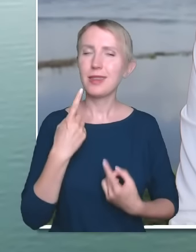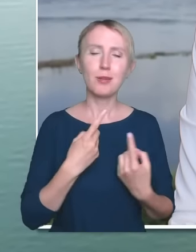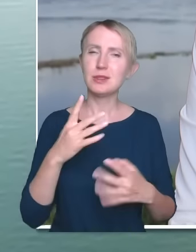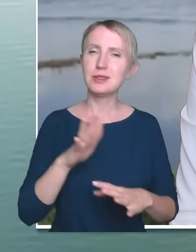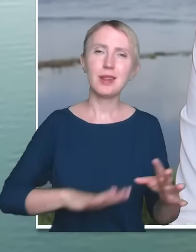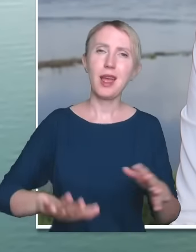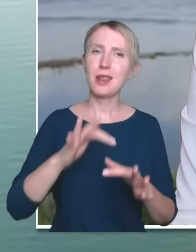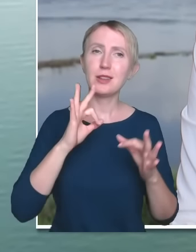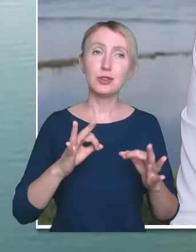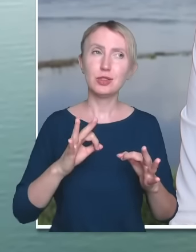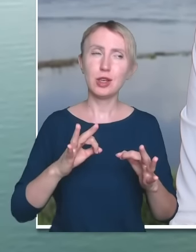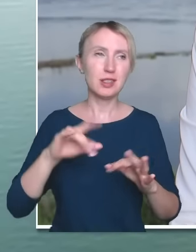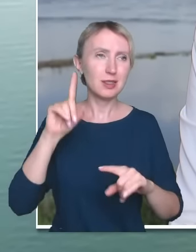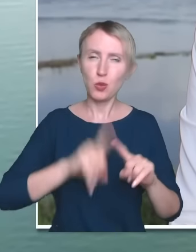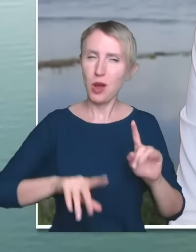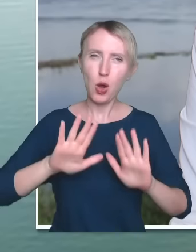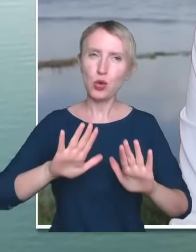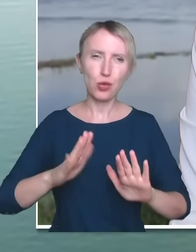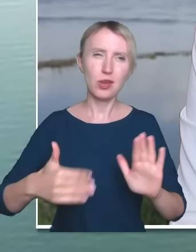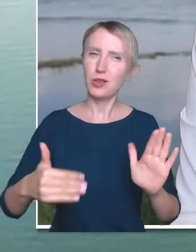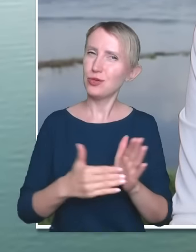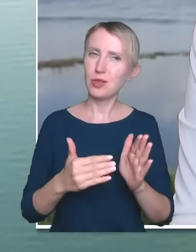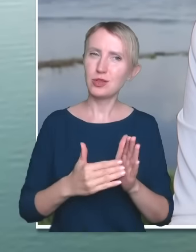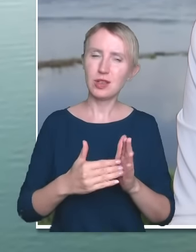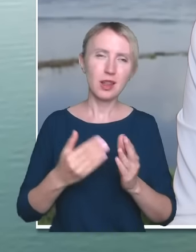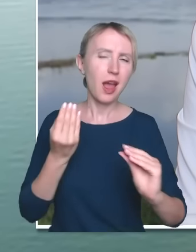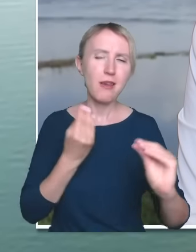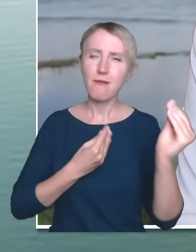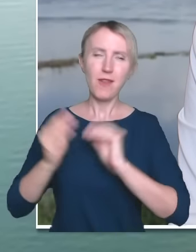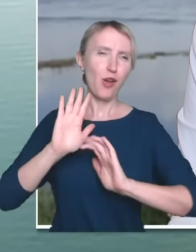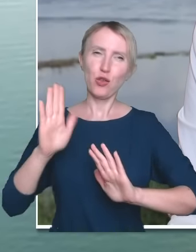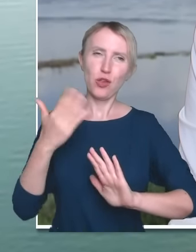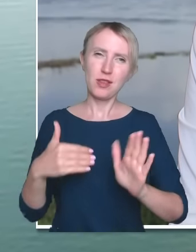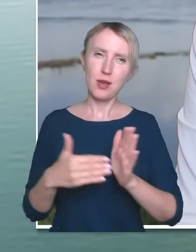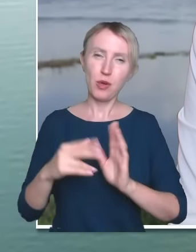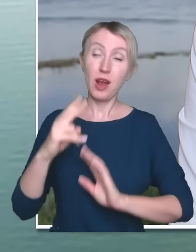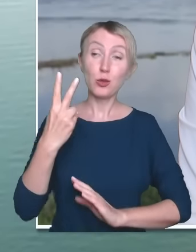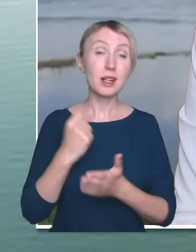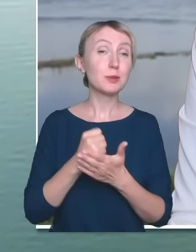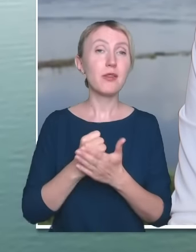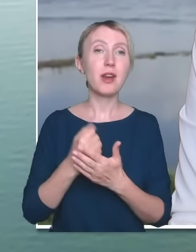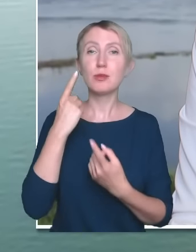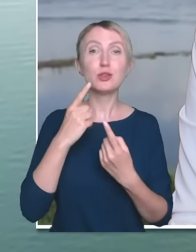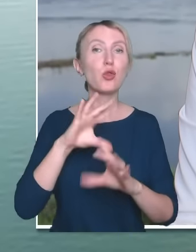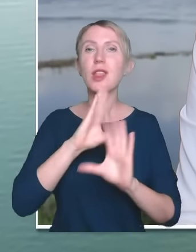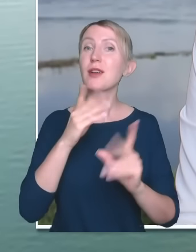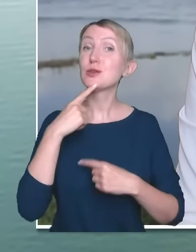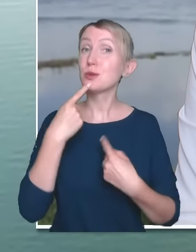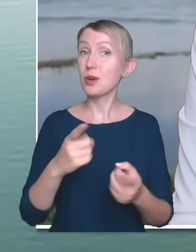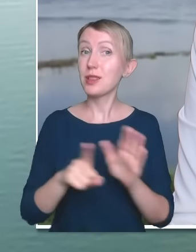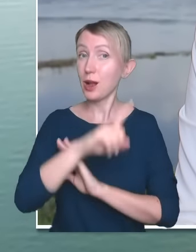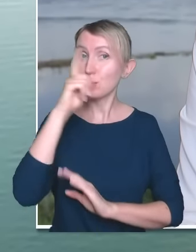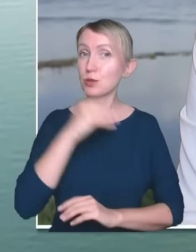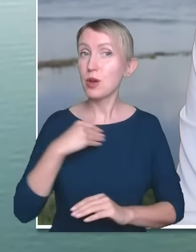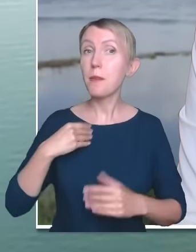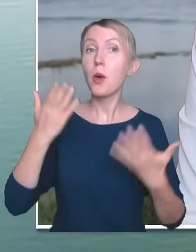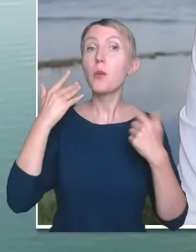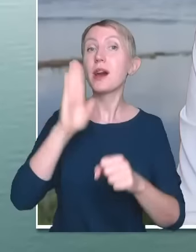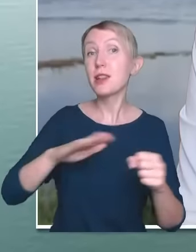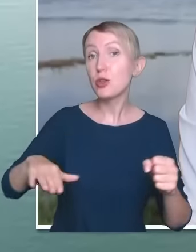był źle chroniony i wymagał takiej akurat najwyższej formy ochrony. Dwa, myślę, że też nie wszystko jest mówione Polakom, bo Park Narodowy wiąże